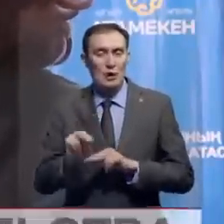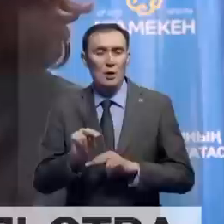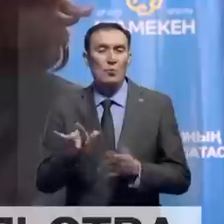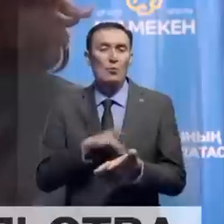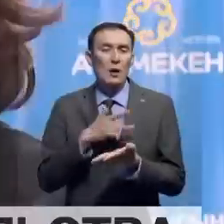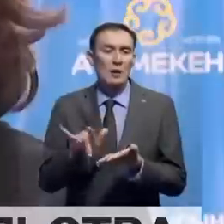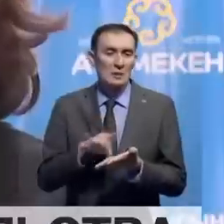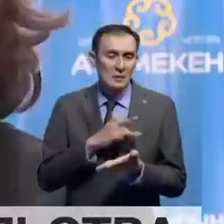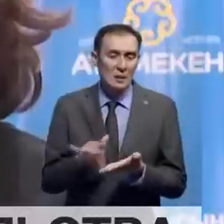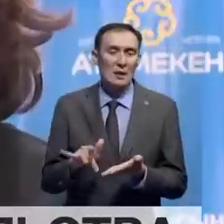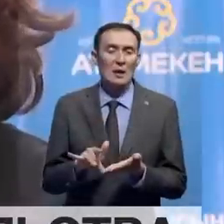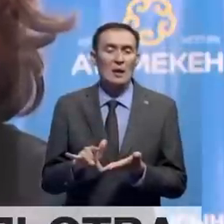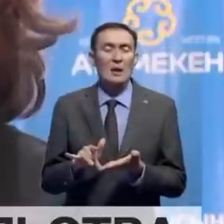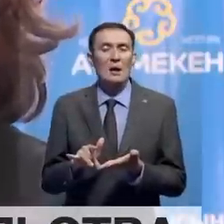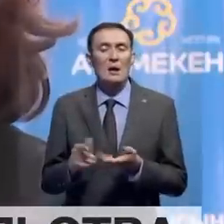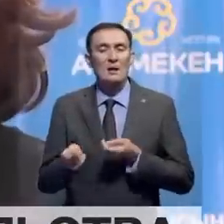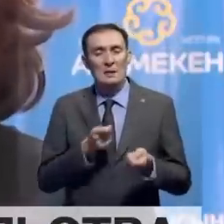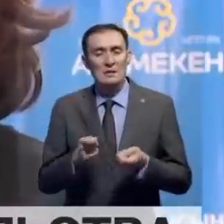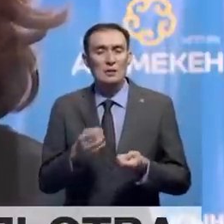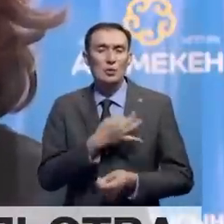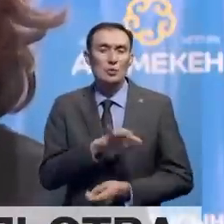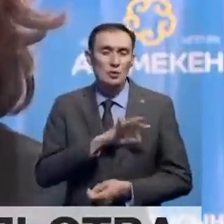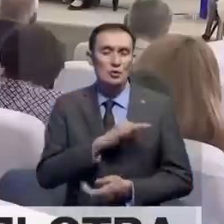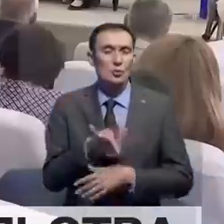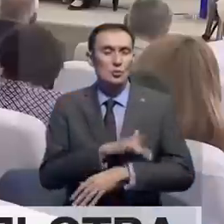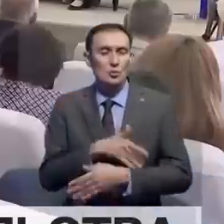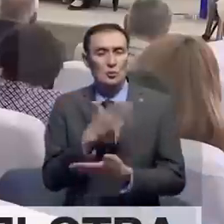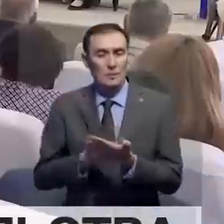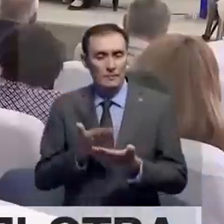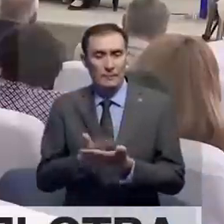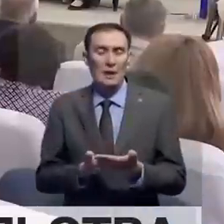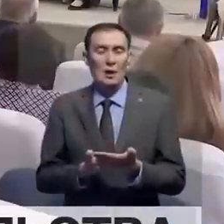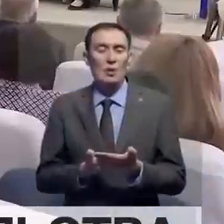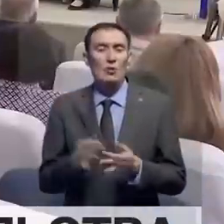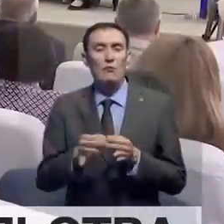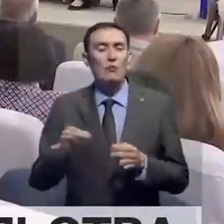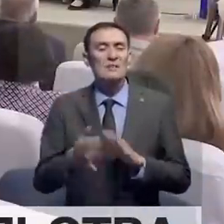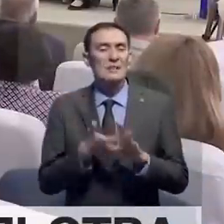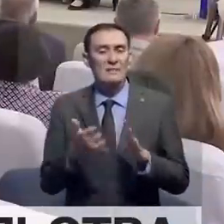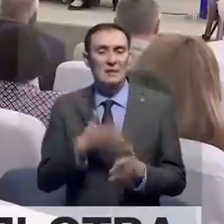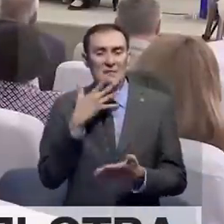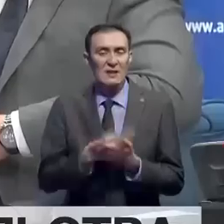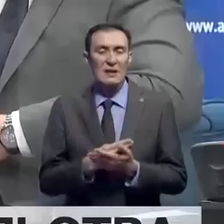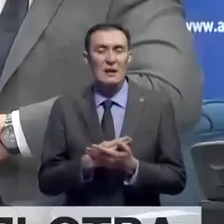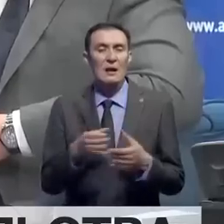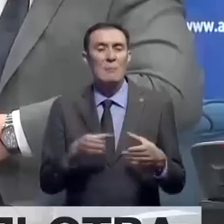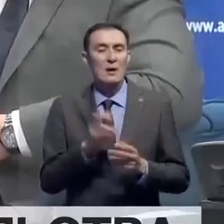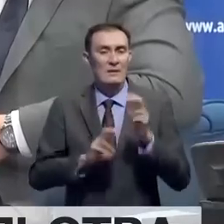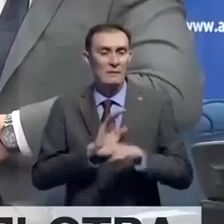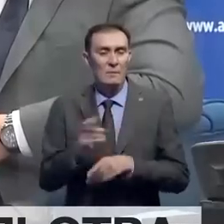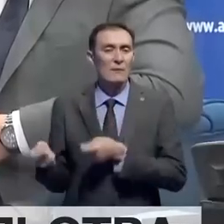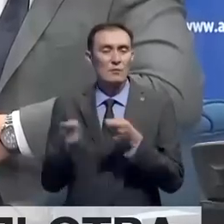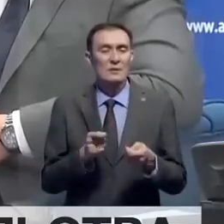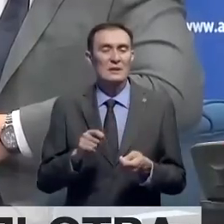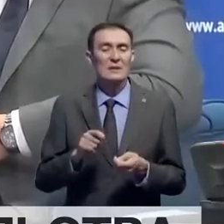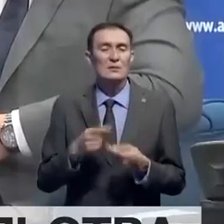бухгалтерские консалтинговые услуги юридические услуги Однако Легион острова не хватает своих товаропроизводителей в основном продукцию